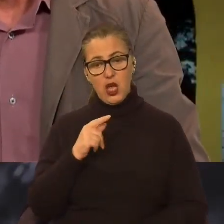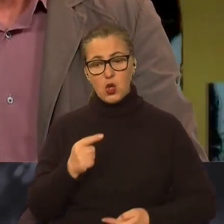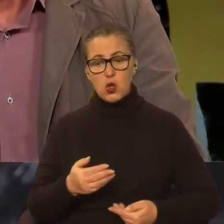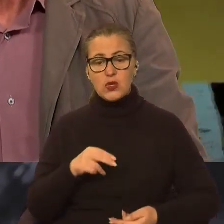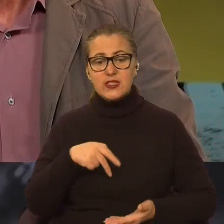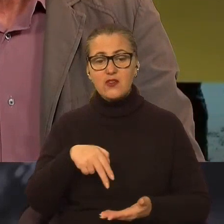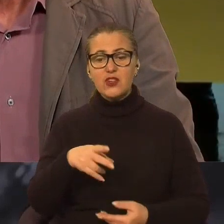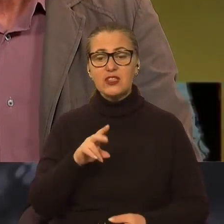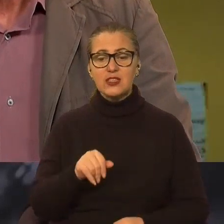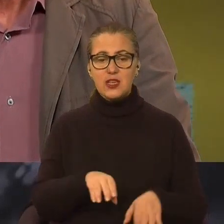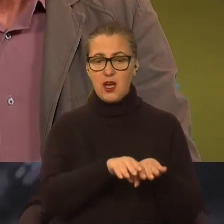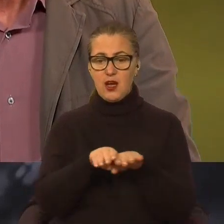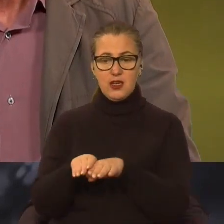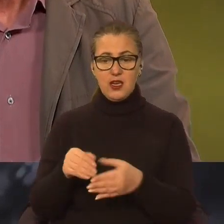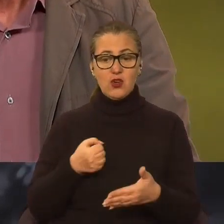до 5 грудня